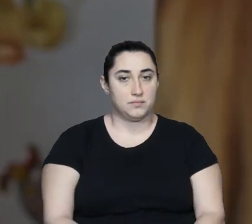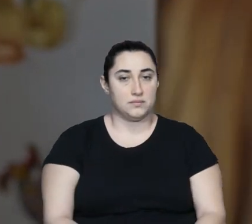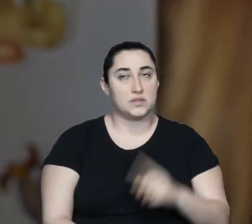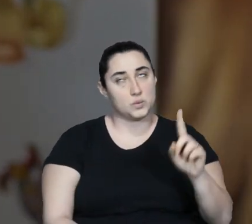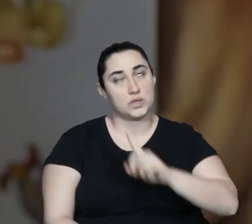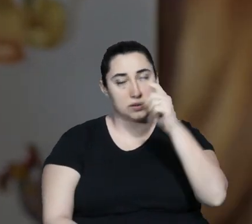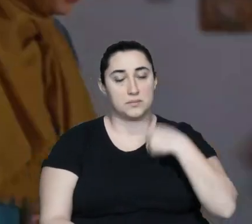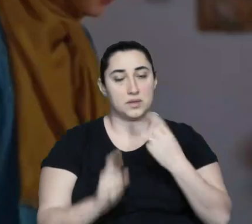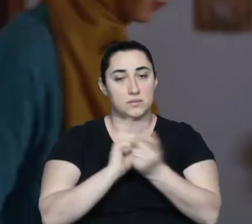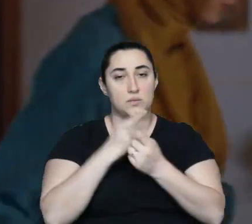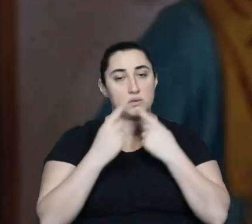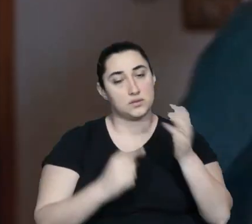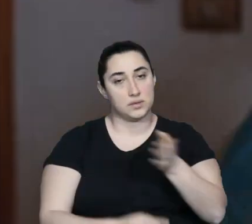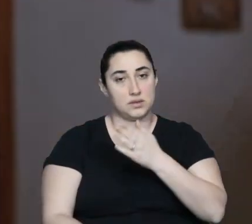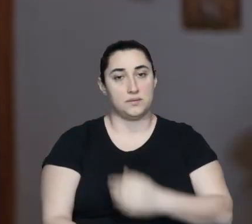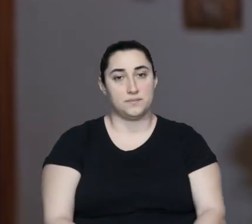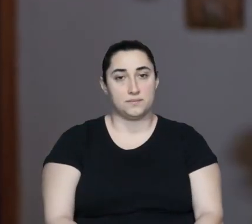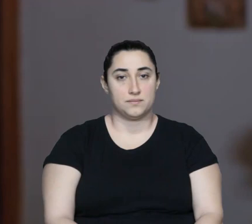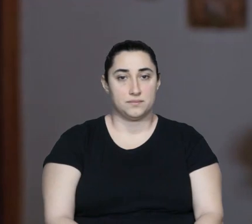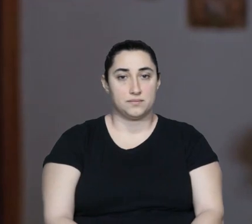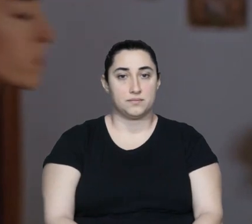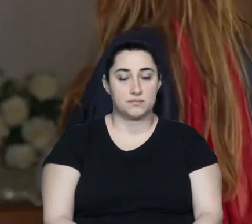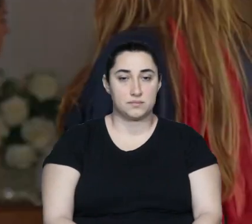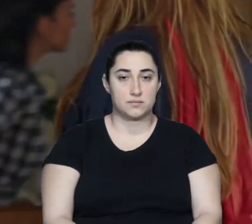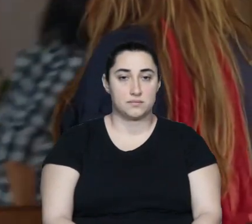Siz yukarı çıkın, ben konuşurum. Hadi.